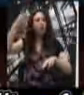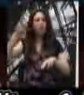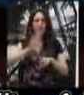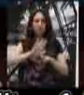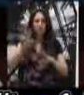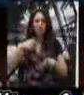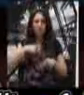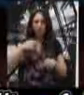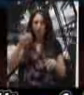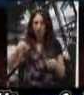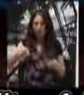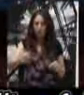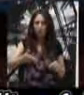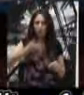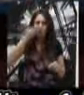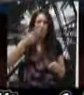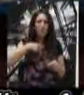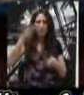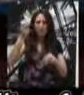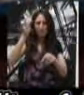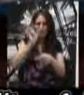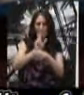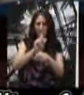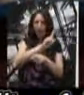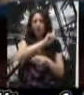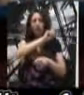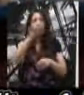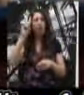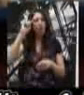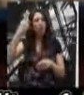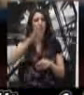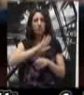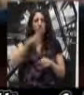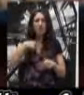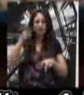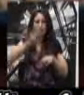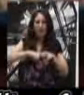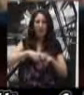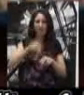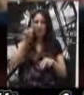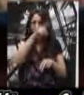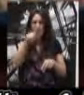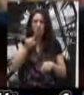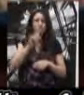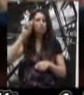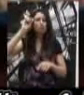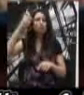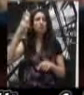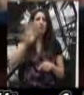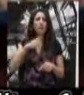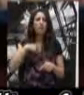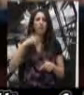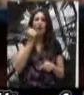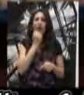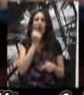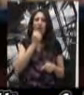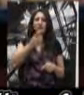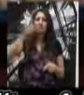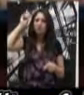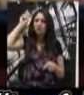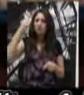لو هلحس البلاط كده على اللي انا شفته عمري ما اعمل حاجه غلط تاني. هي دي كانت غلطه